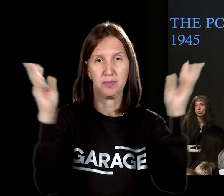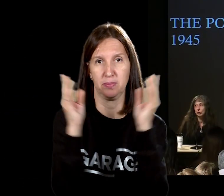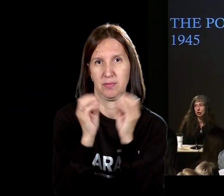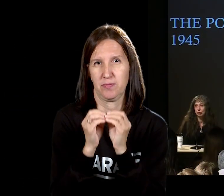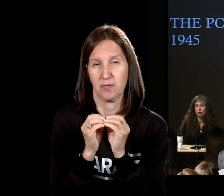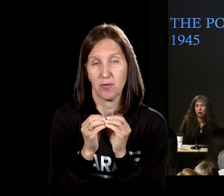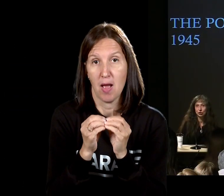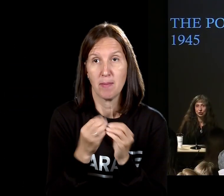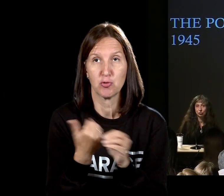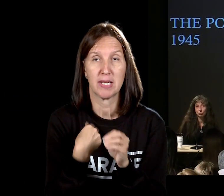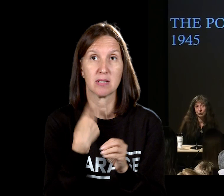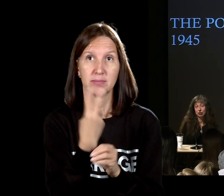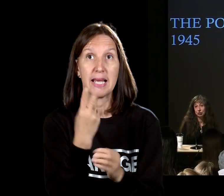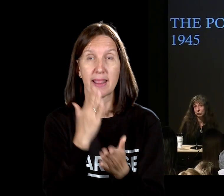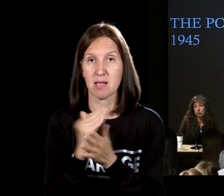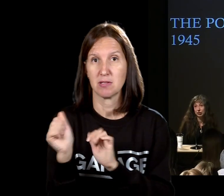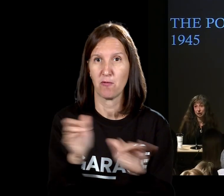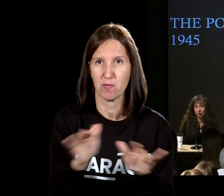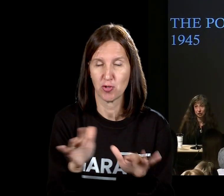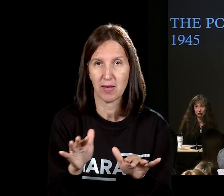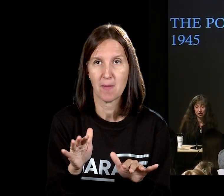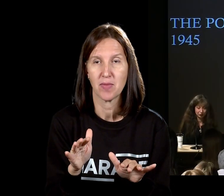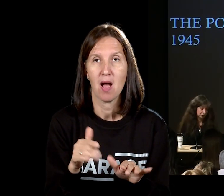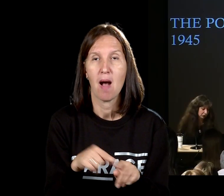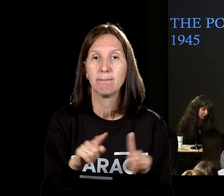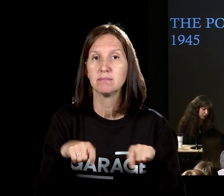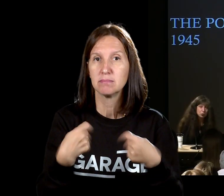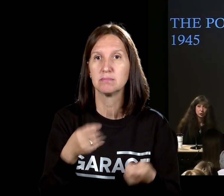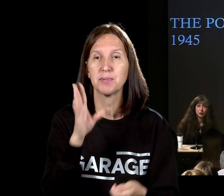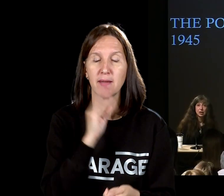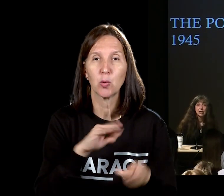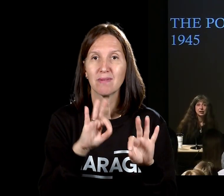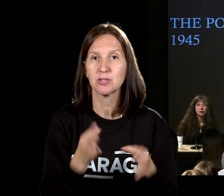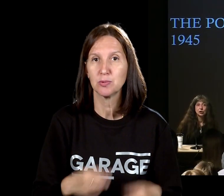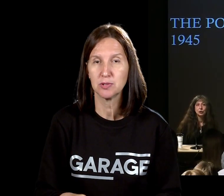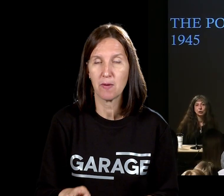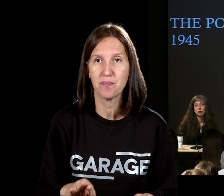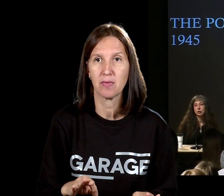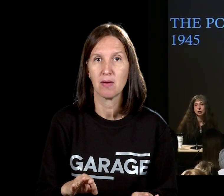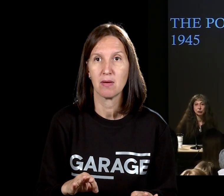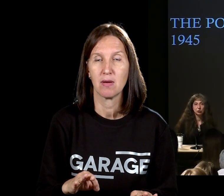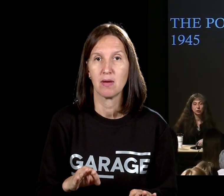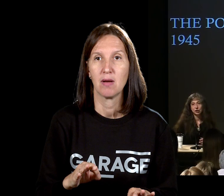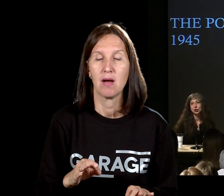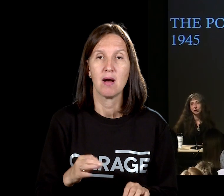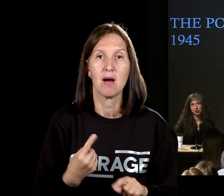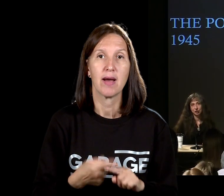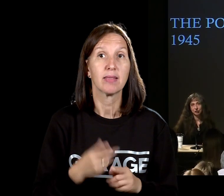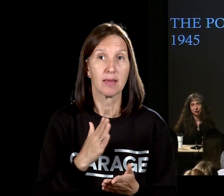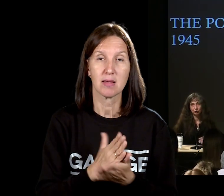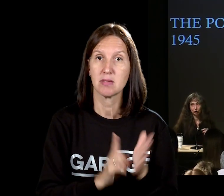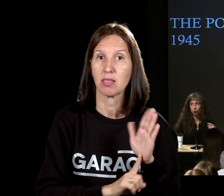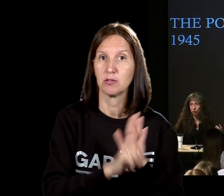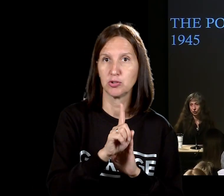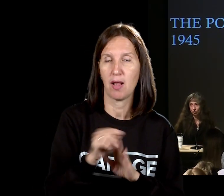то движение, которое мы знаем, то движение, которое пытается передавать искусство, это движение, у которого есть начало и